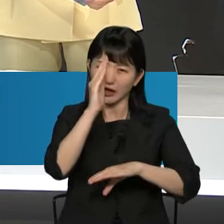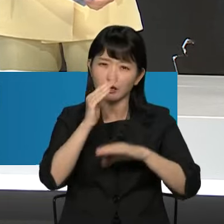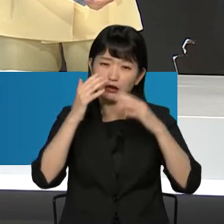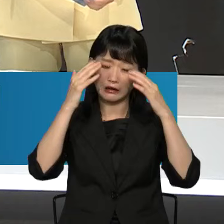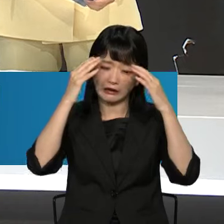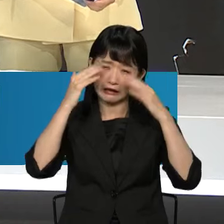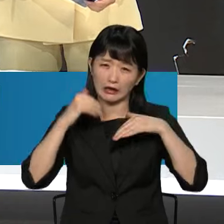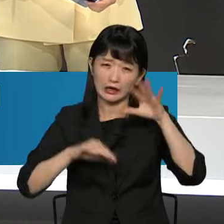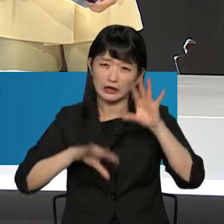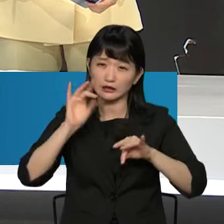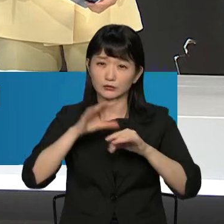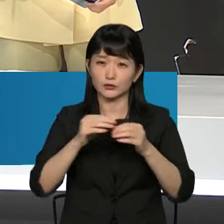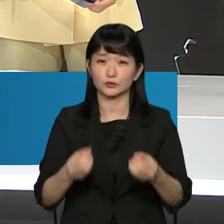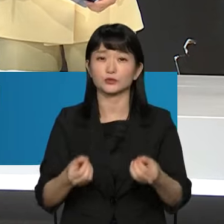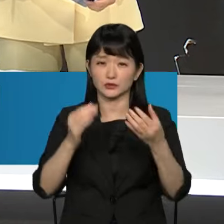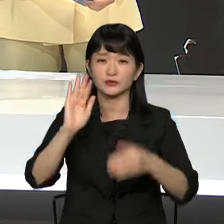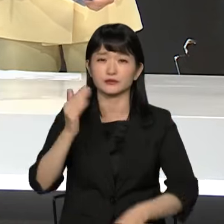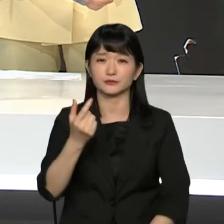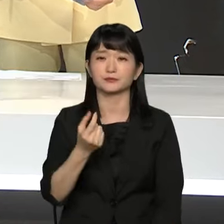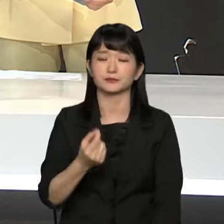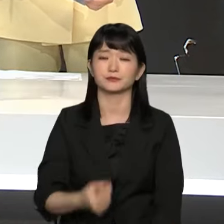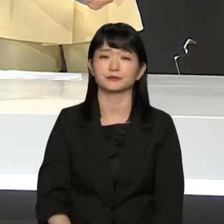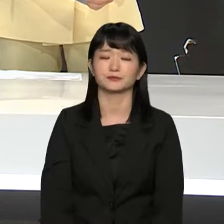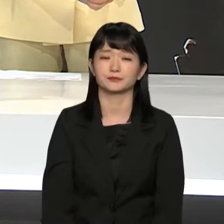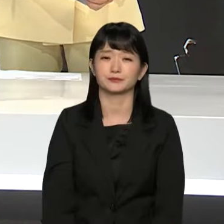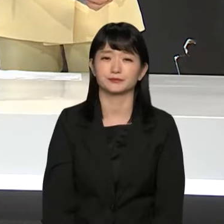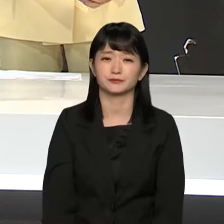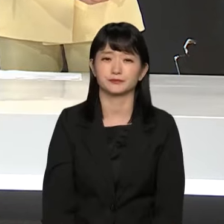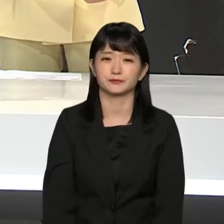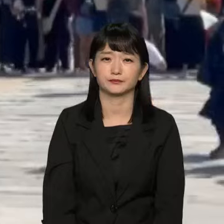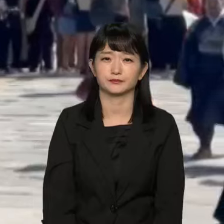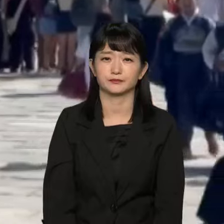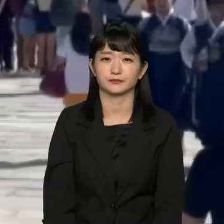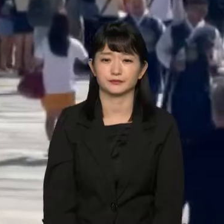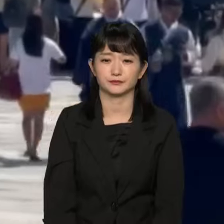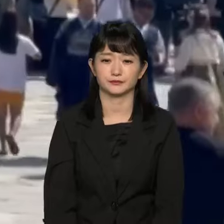덥고 습한 추석이 될 걸로 보입니다. 백민경 기자입니다.